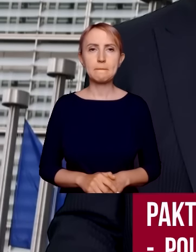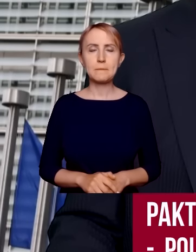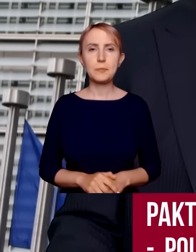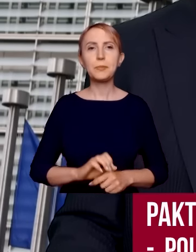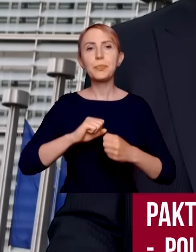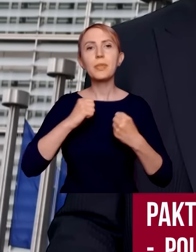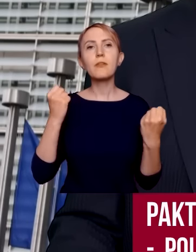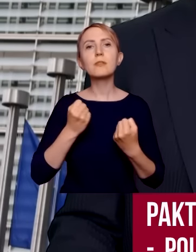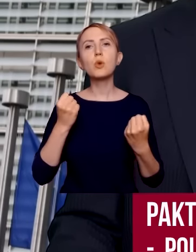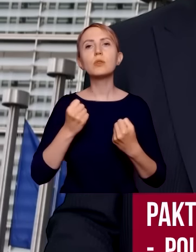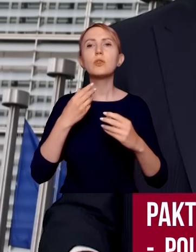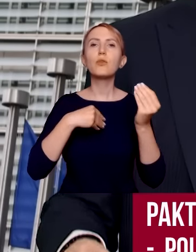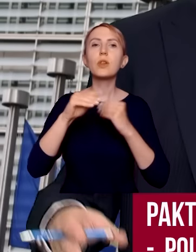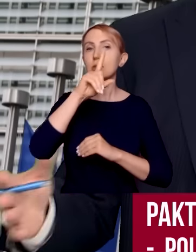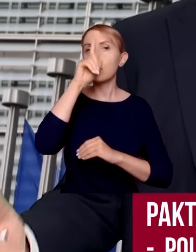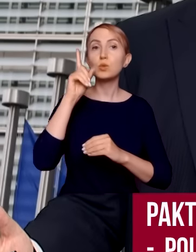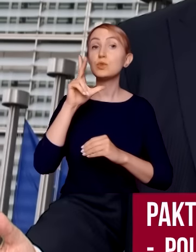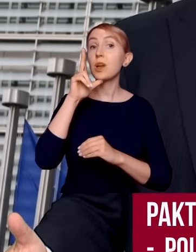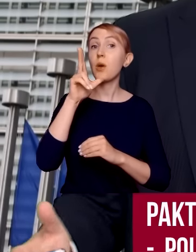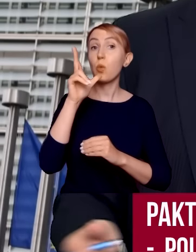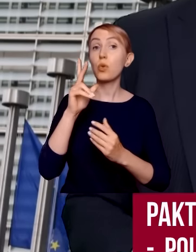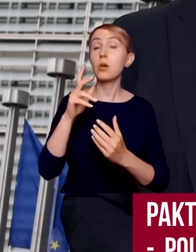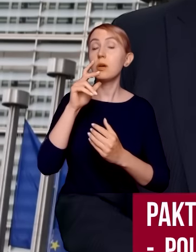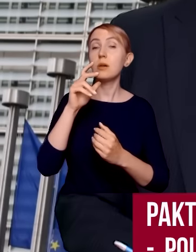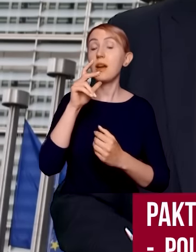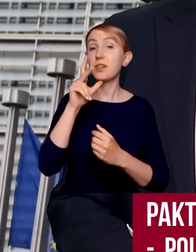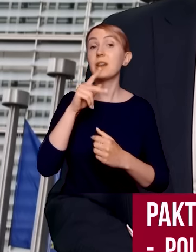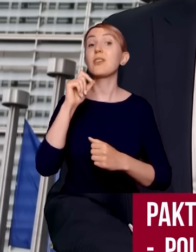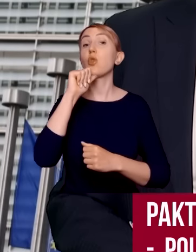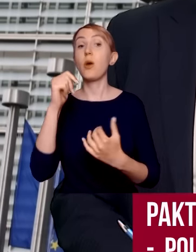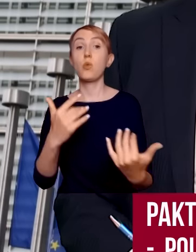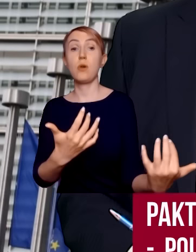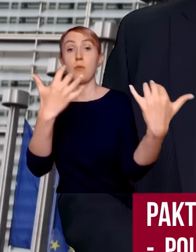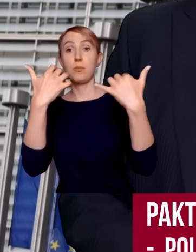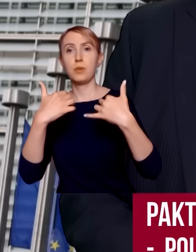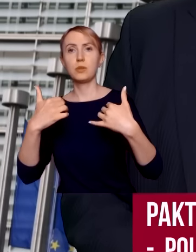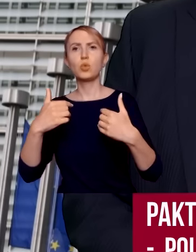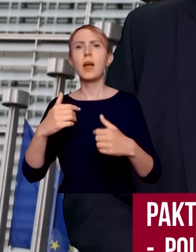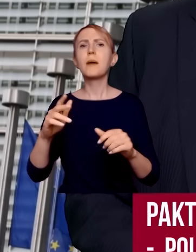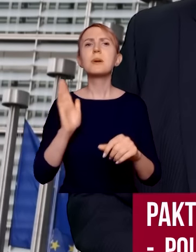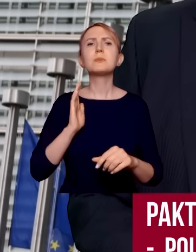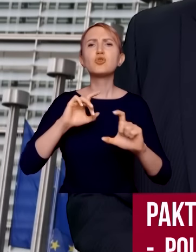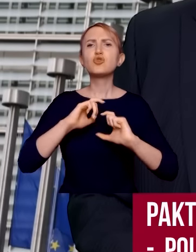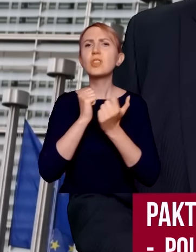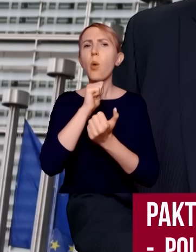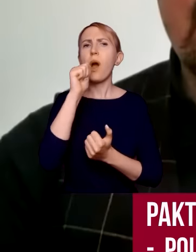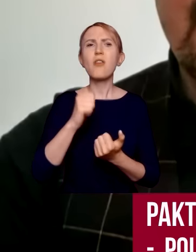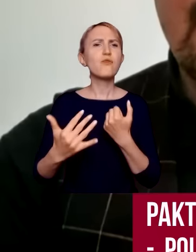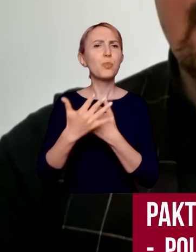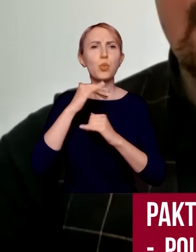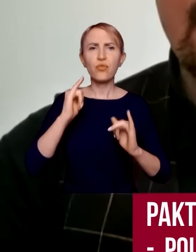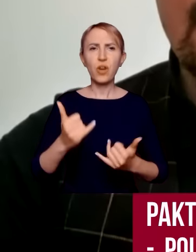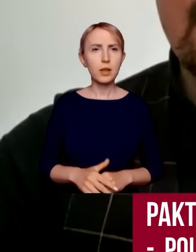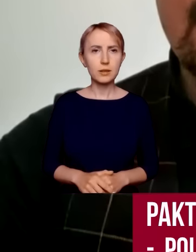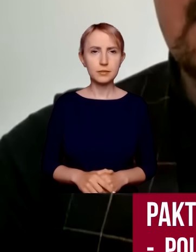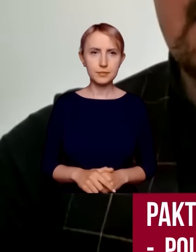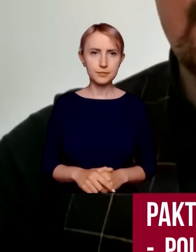falę migracyjną do Europy. To jak to wpływa na bezpieczeństwo już całej Europy? No niestety